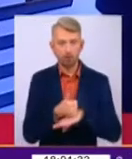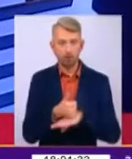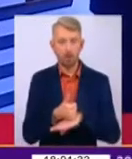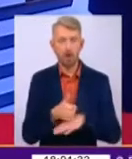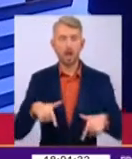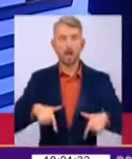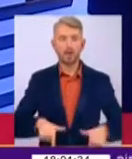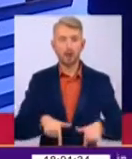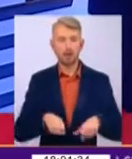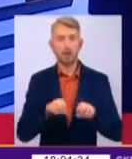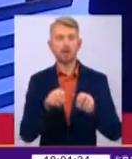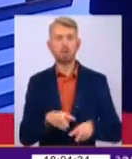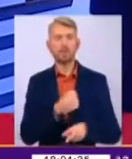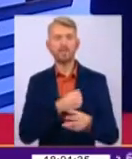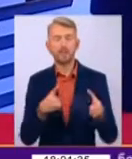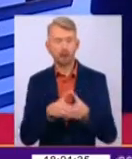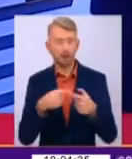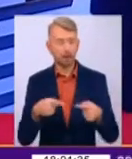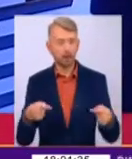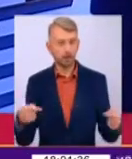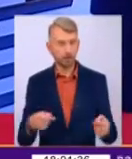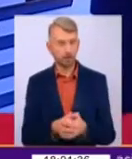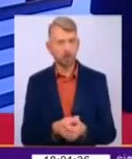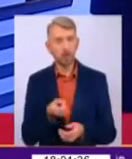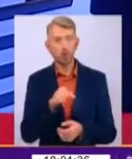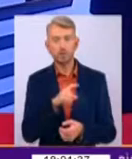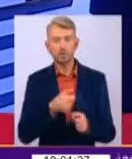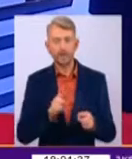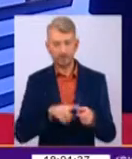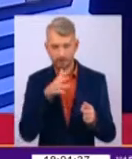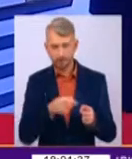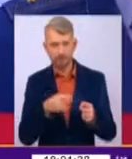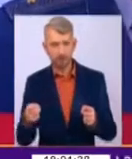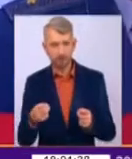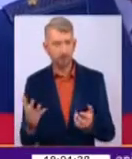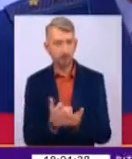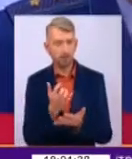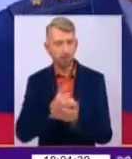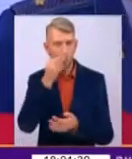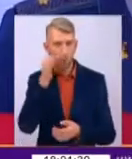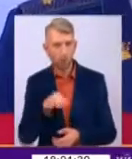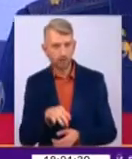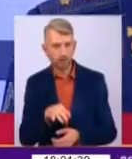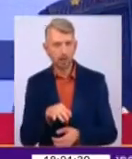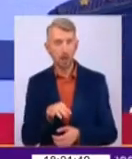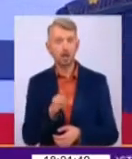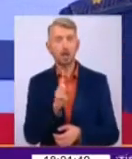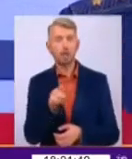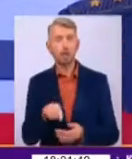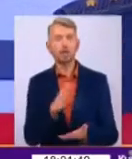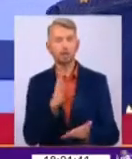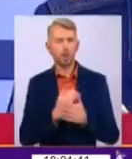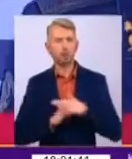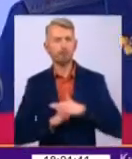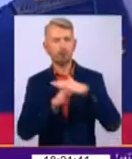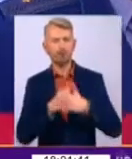генерал, спецвійська і таке інше. За цей час набран досвід, вони мають